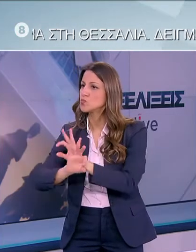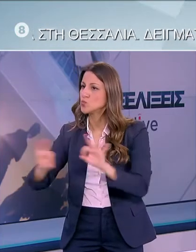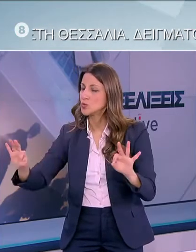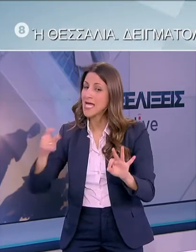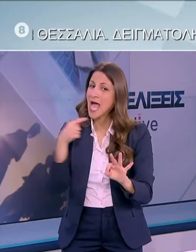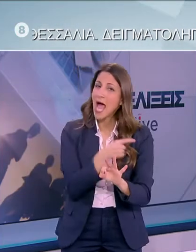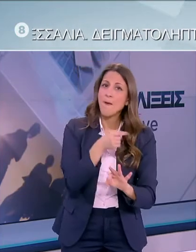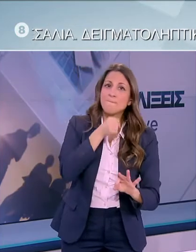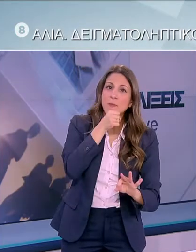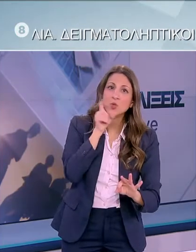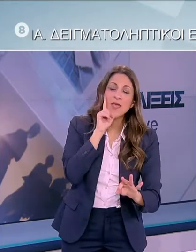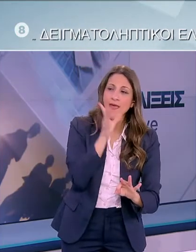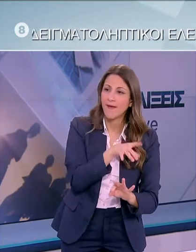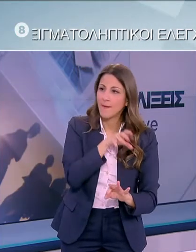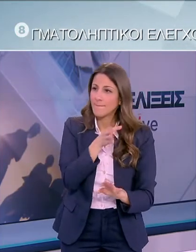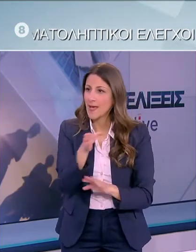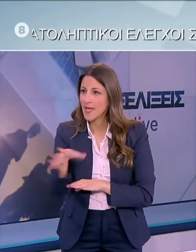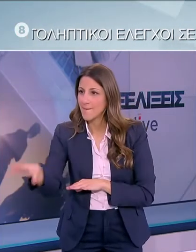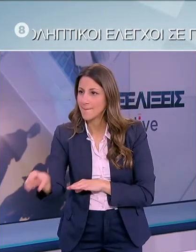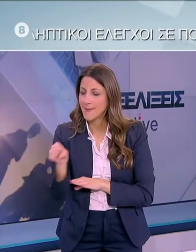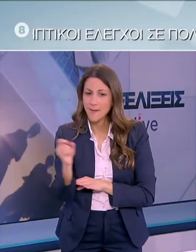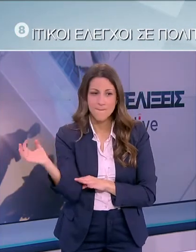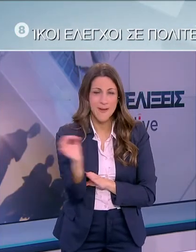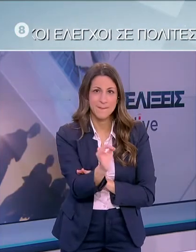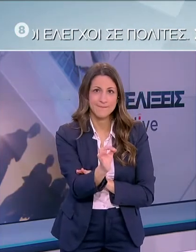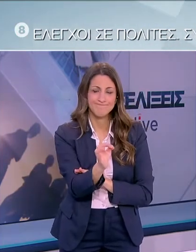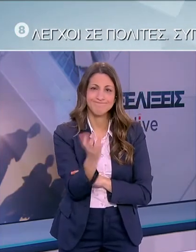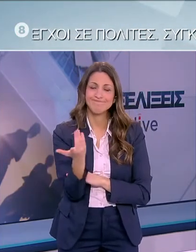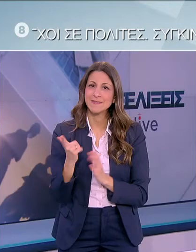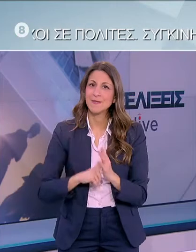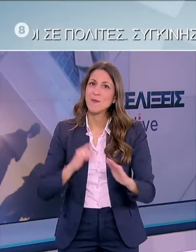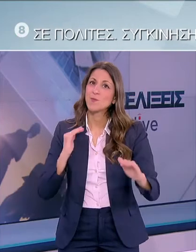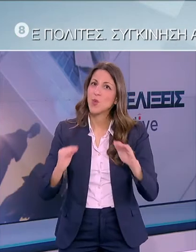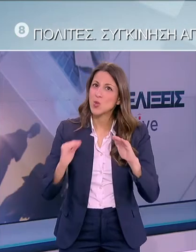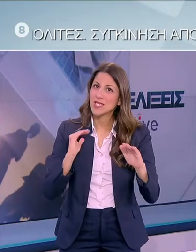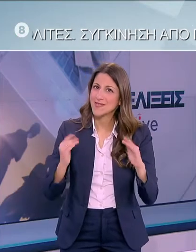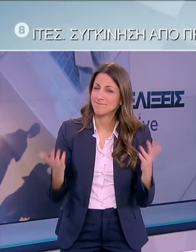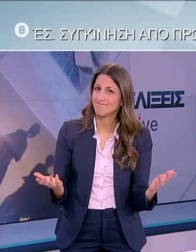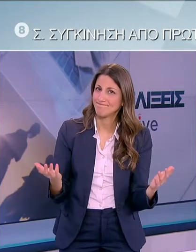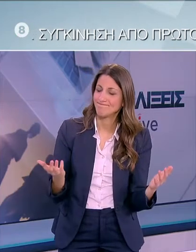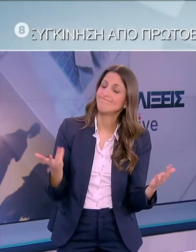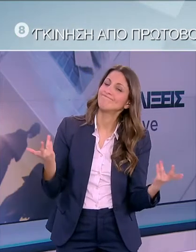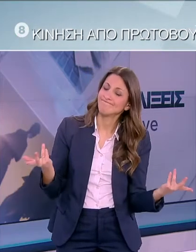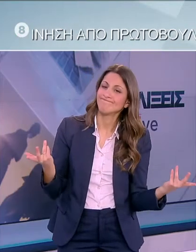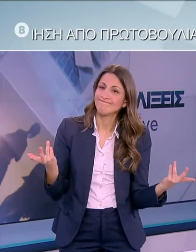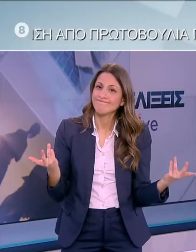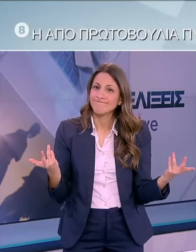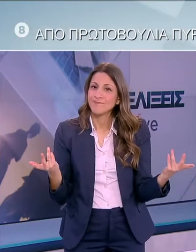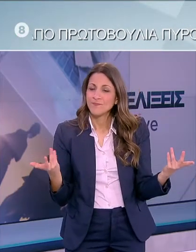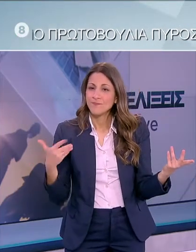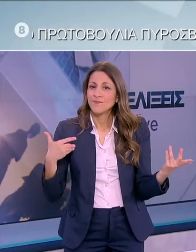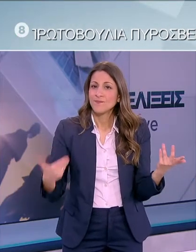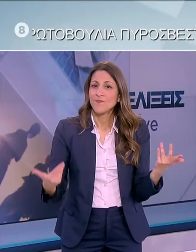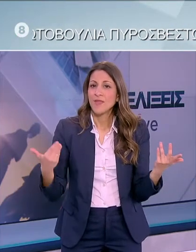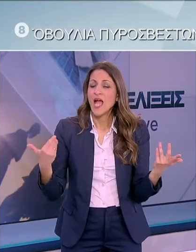πάντα με κριτήριο και γνώμονα την αντοχή του συστήματος υγείας αλλά και την προστασία των ευπαθών ομάδων που είναι ηλικιωμένοι. Άρα, καμία από αυτές τις δράσεις, στις